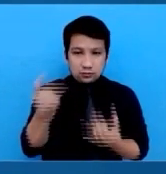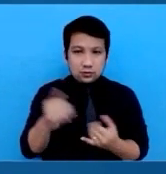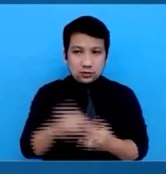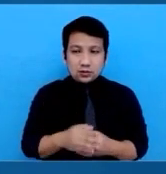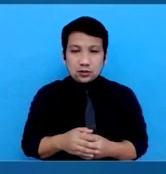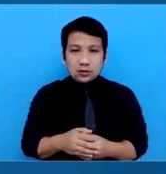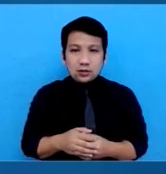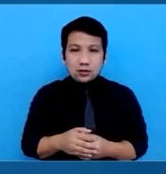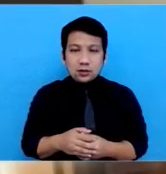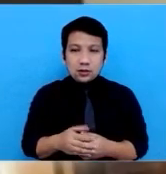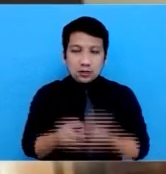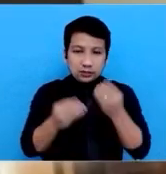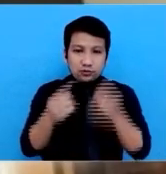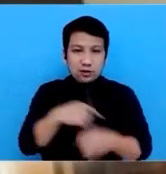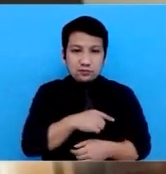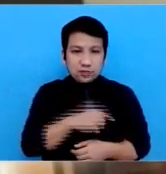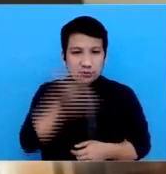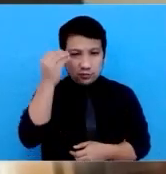mga parameters.